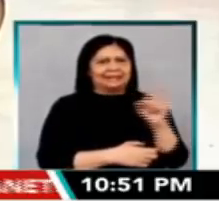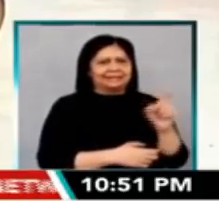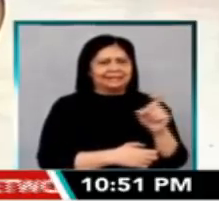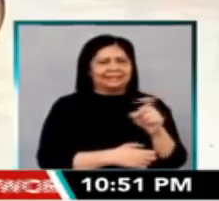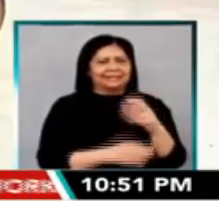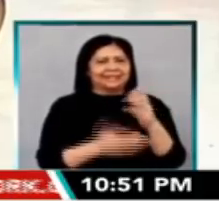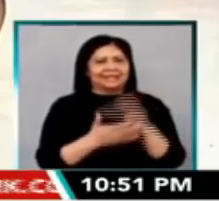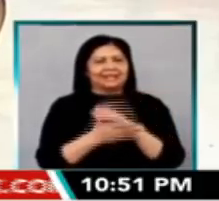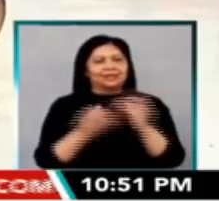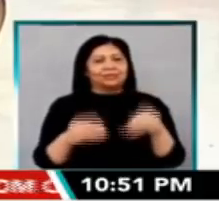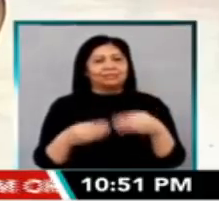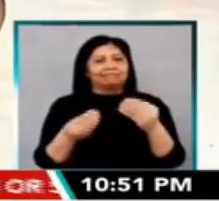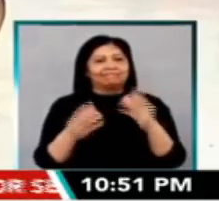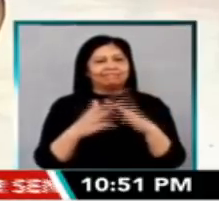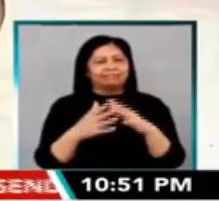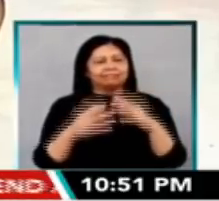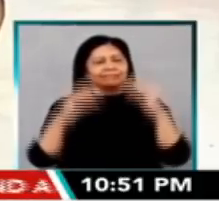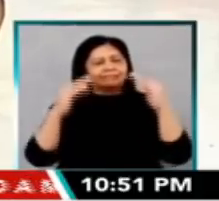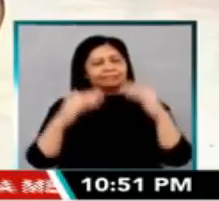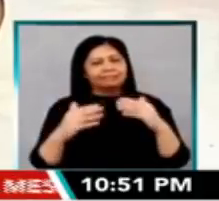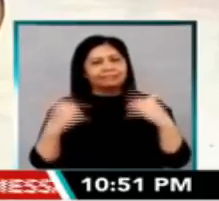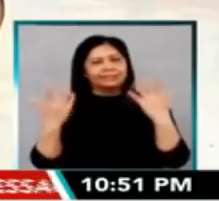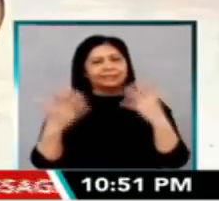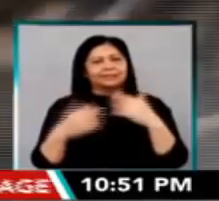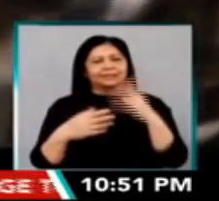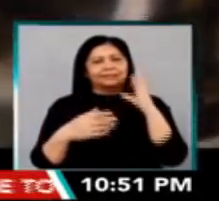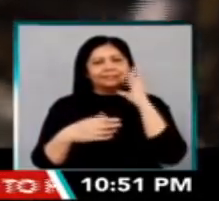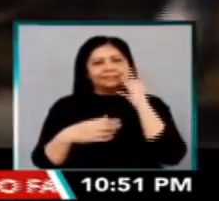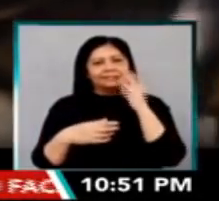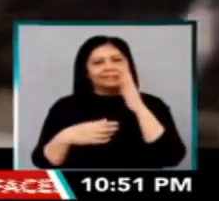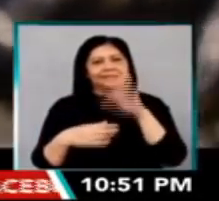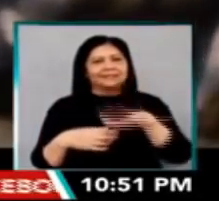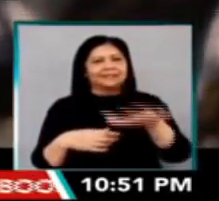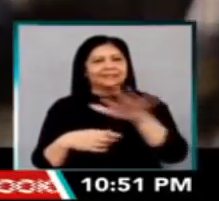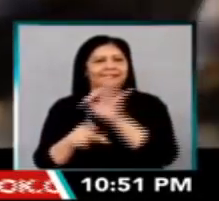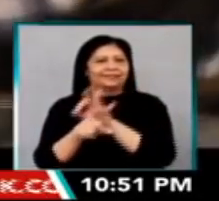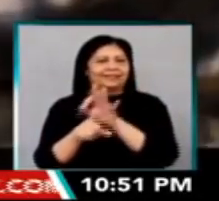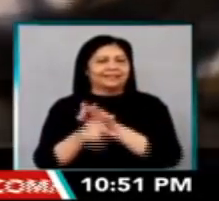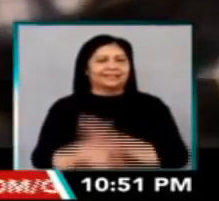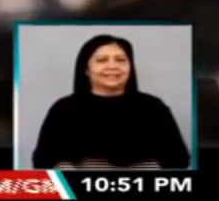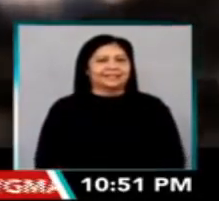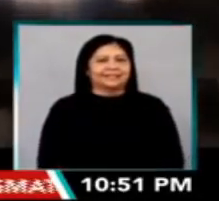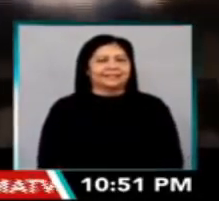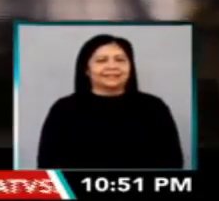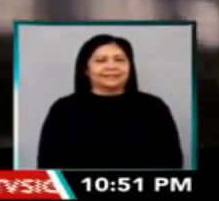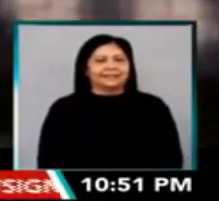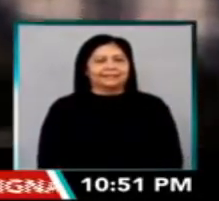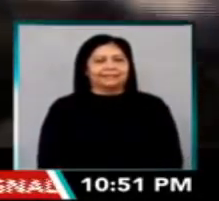anumang pinagdadaanan ng kanilang fans. No!